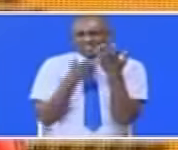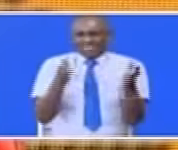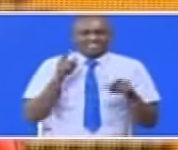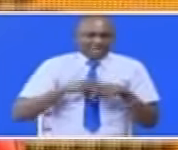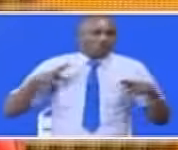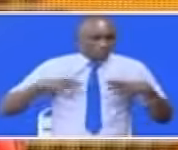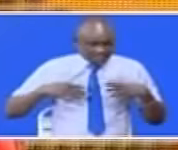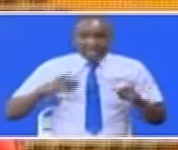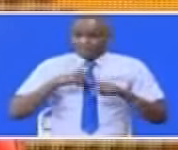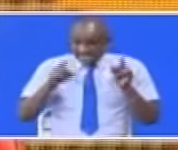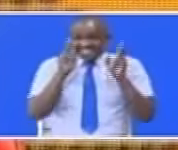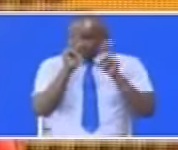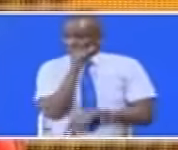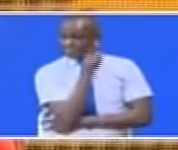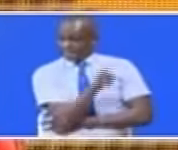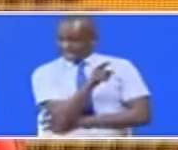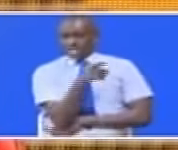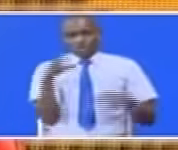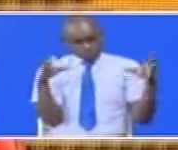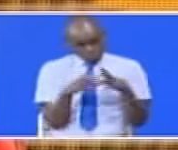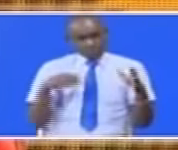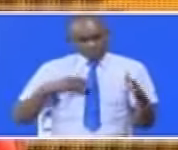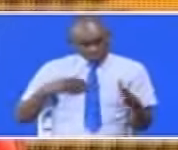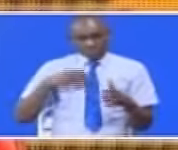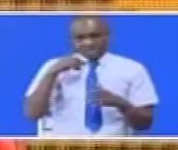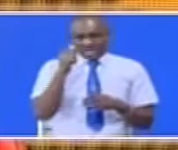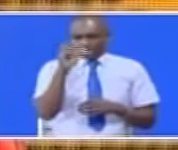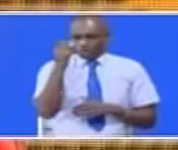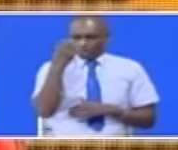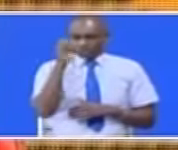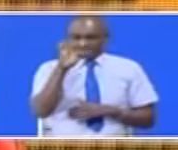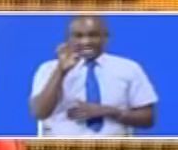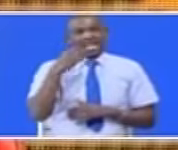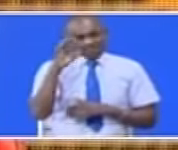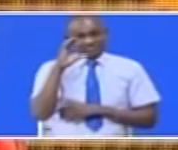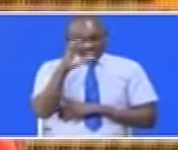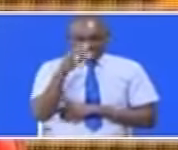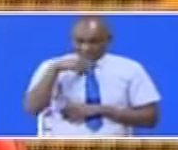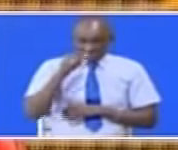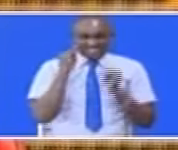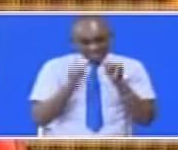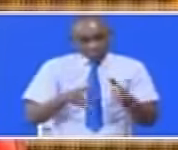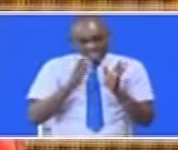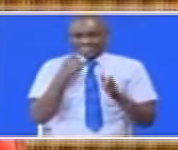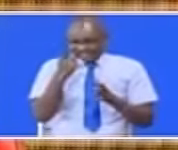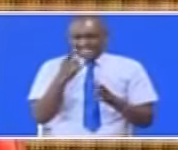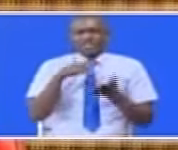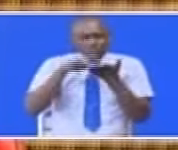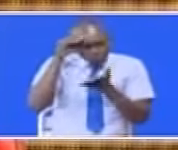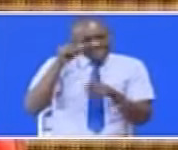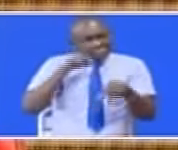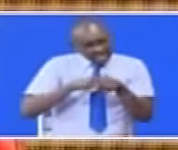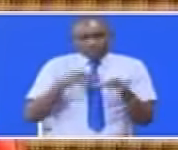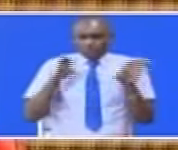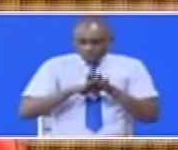Lakini katika mji wa Kisumu, klabu ya soka ya Palos FC imezindua mpango mpya kuhakikisha kuwa wanafunzi